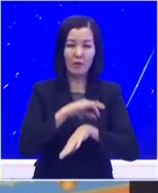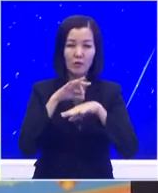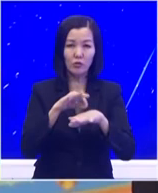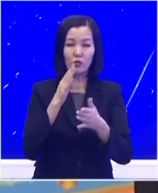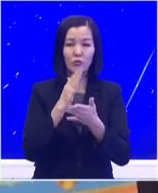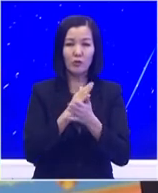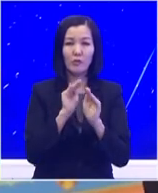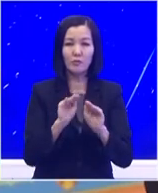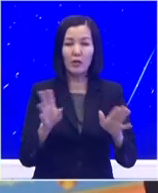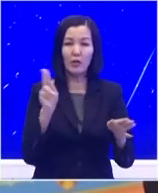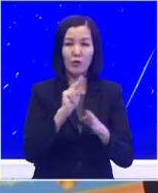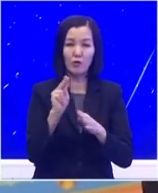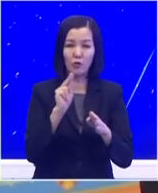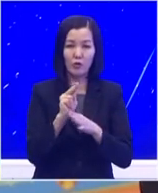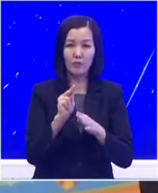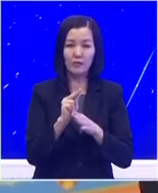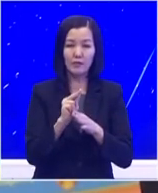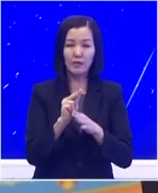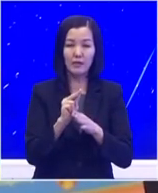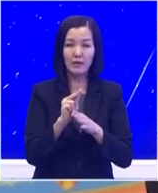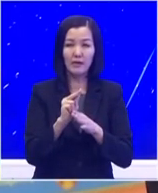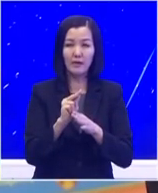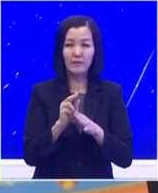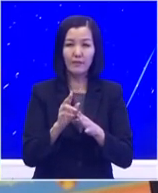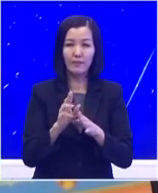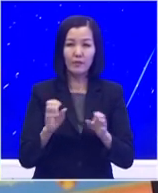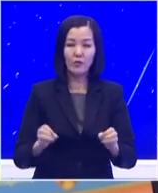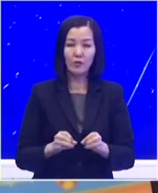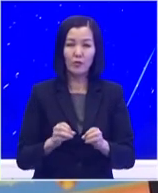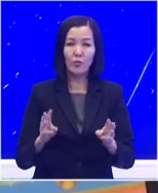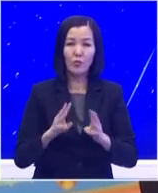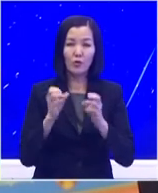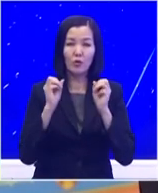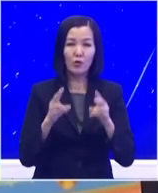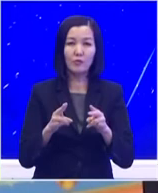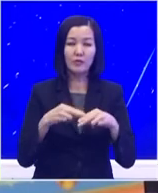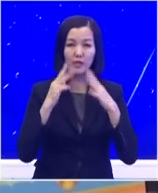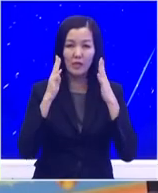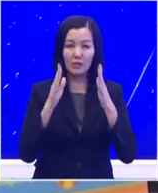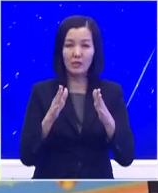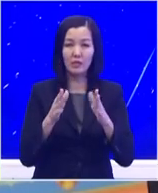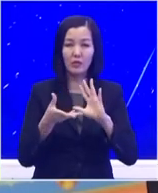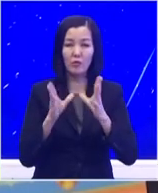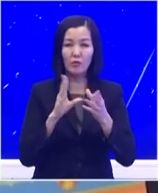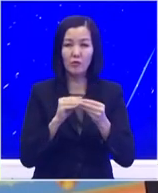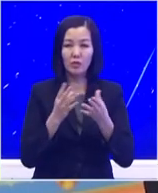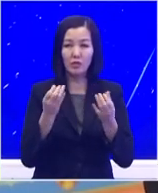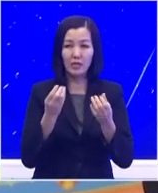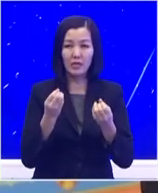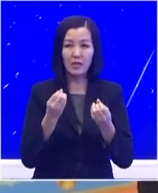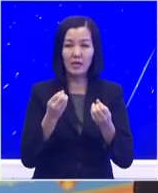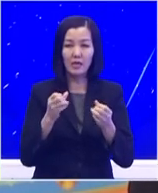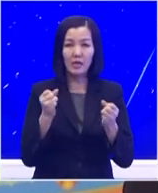отырамыз. Балаларға нұсқаулықтар жүргізіледі. Өрт қауіпсіздік ережелерін сақтау мәселелері бойынша және де